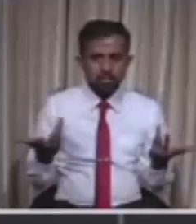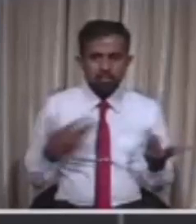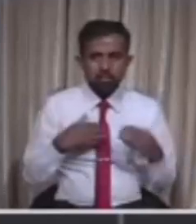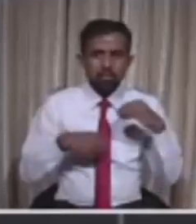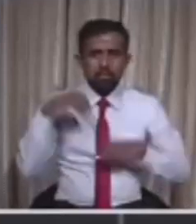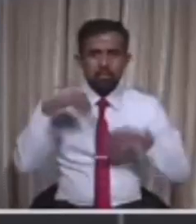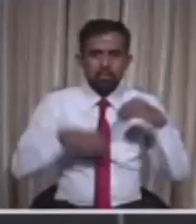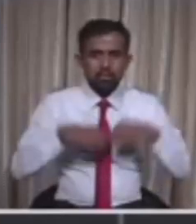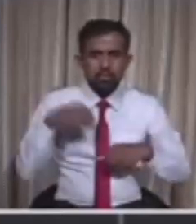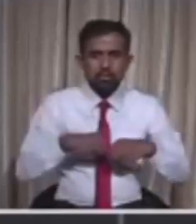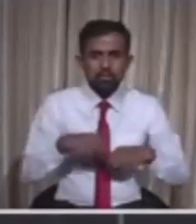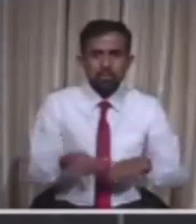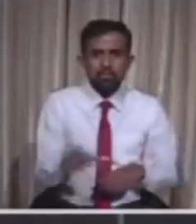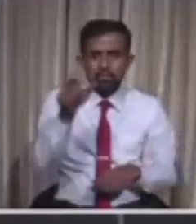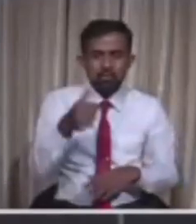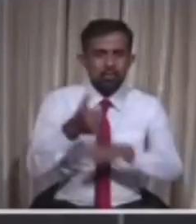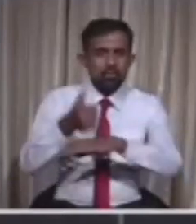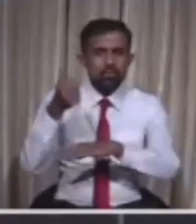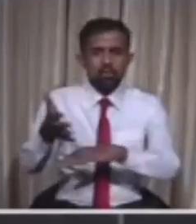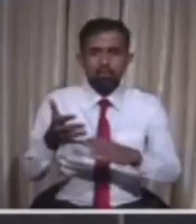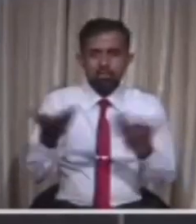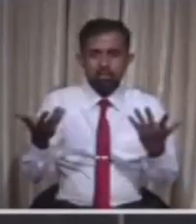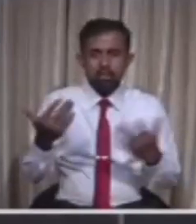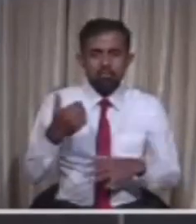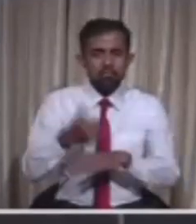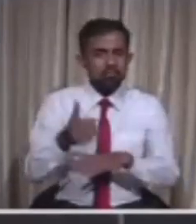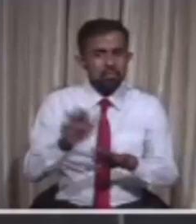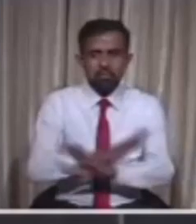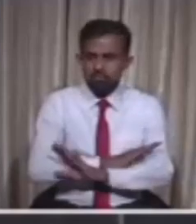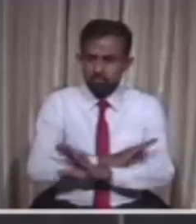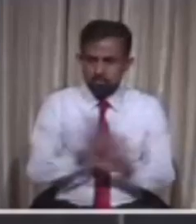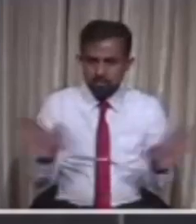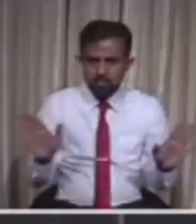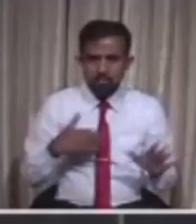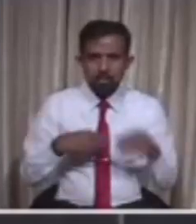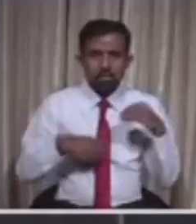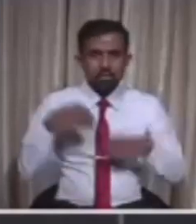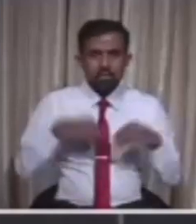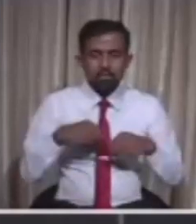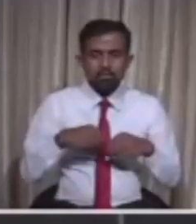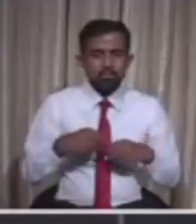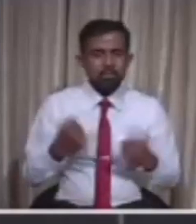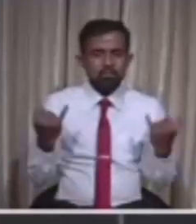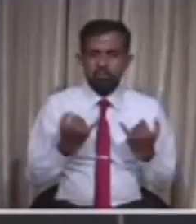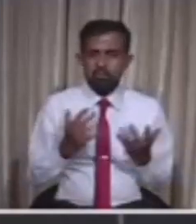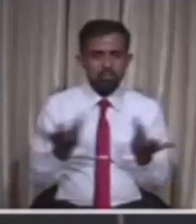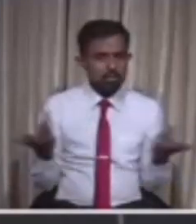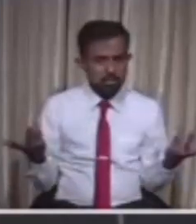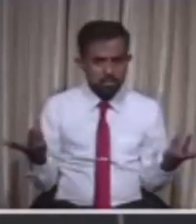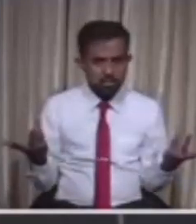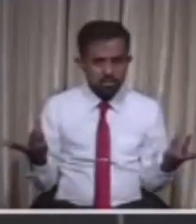දේශපාලනයේ කිසි දවසක කිසි කෙනෙක්ට මඩ ගහලත් නැහැ මඩ ගහන්නෙත් නැහැ මගේ දේශපාලනේ එහෙම එකක් නැහැ